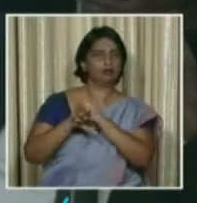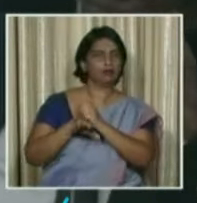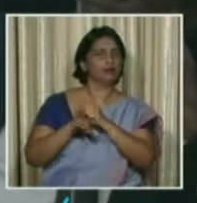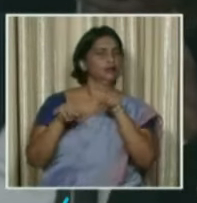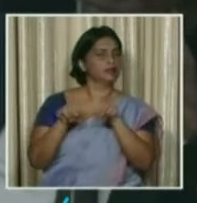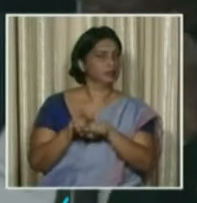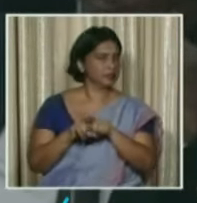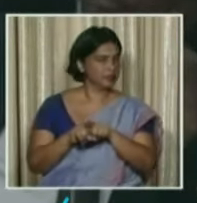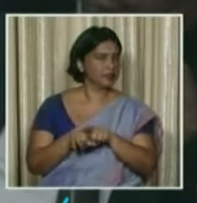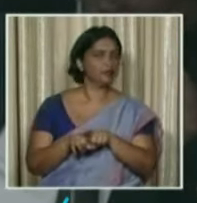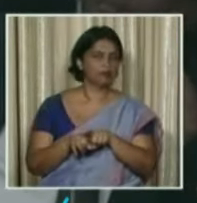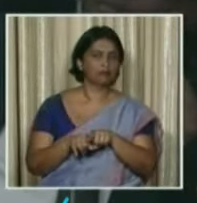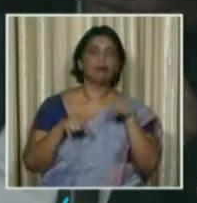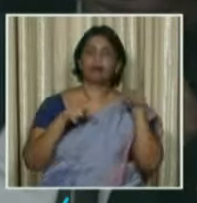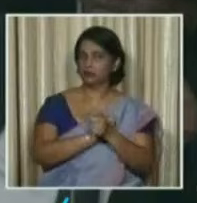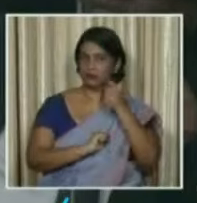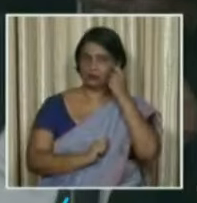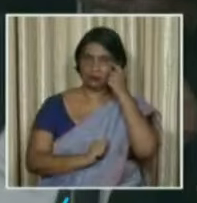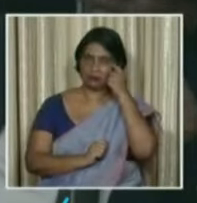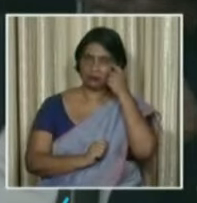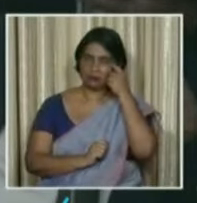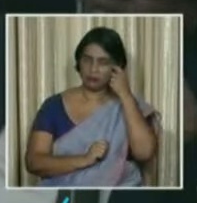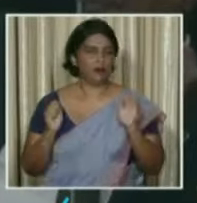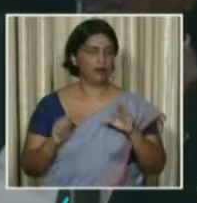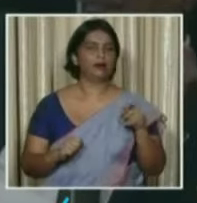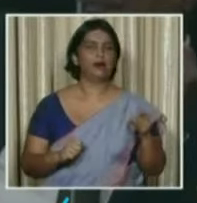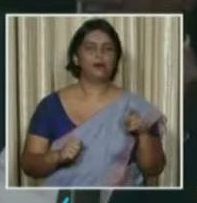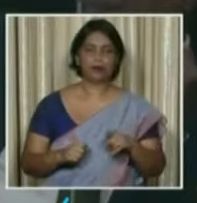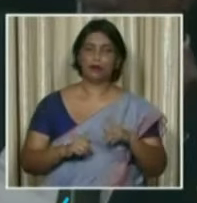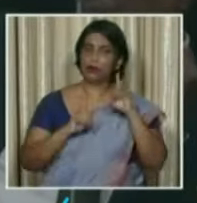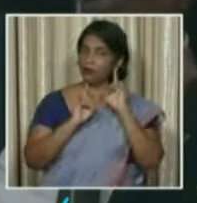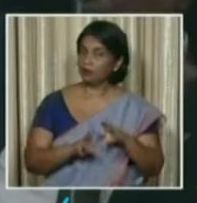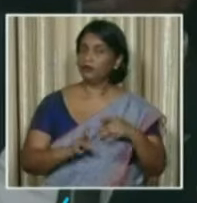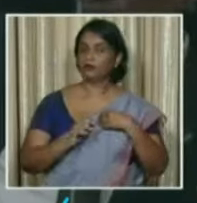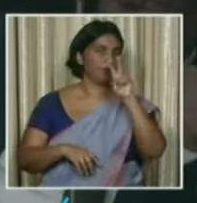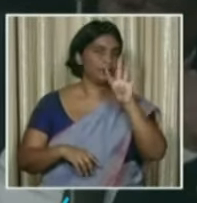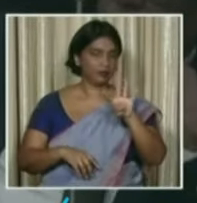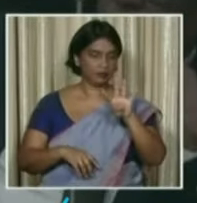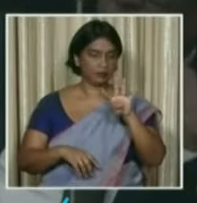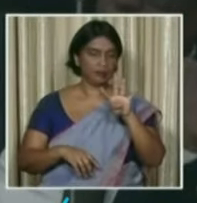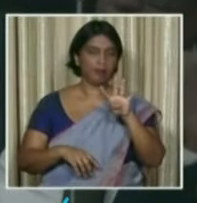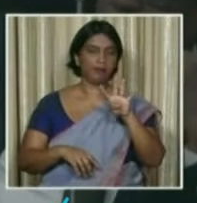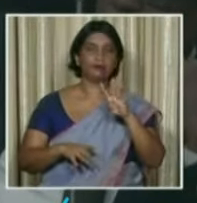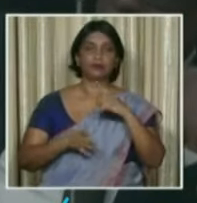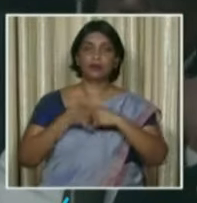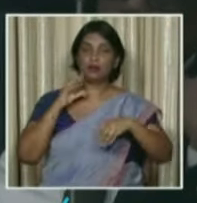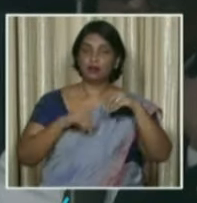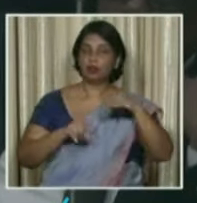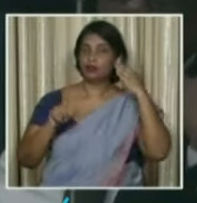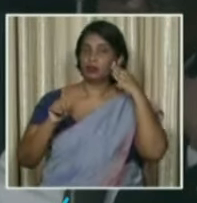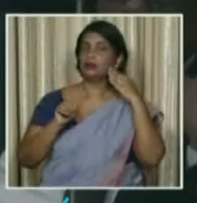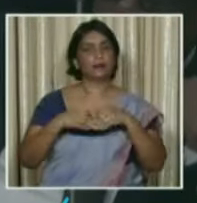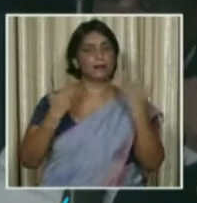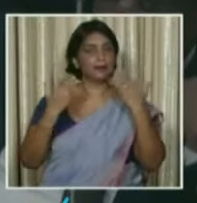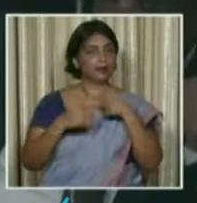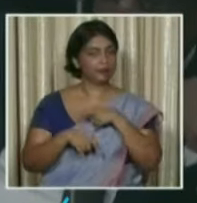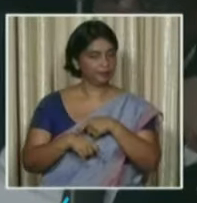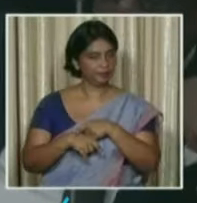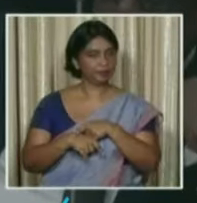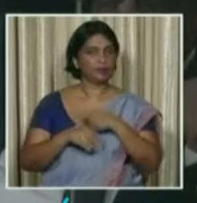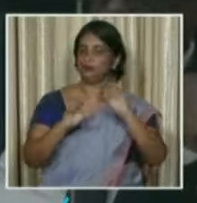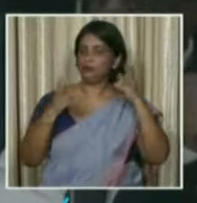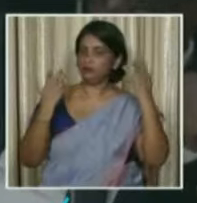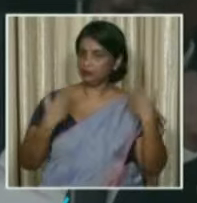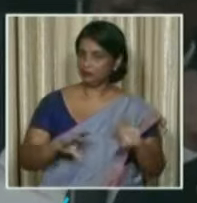කරන පිරිස් බවට මේ අය පත් වෙලා තියෙනවා. ඒ ගැන කනගාටුයි. ඒ නිසා ගරු කතානායකතුමනි, මැතිවරණය සම්බන්ධයෙන් කැසට් පත්‍රයක් නිකුත්